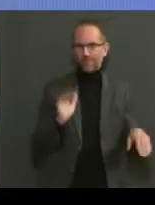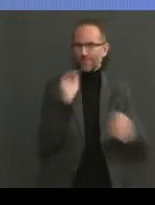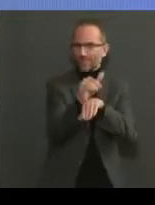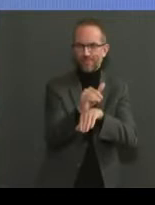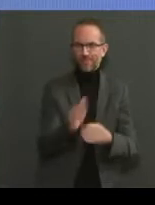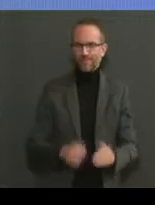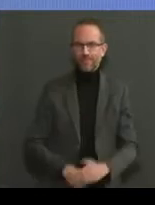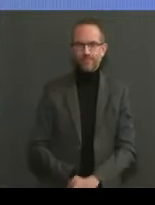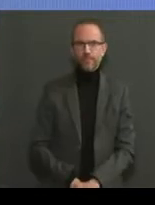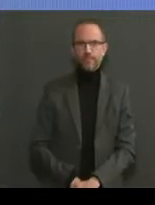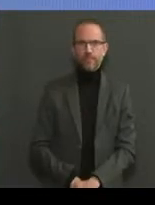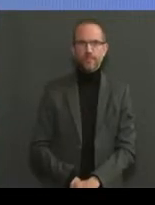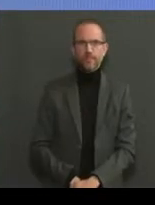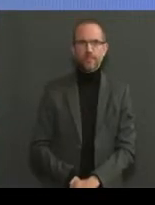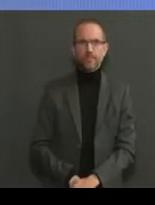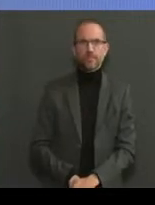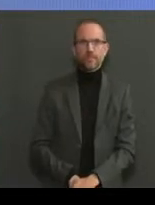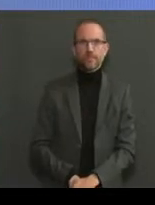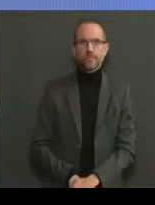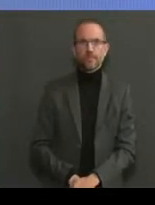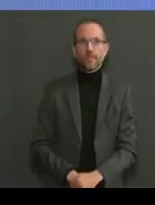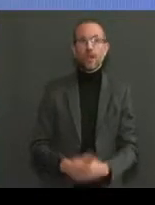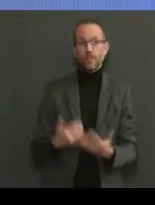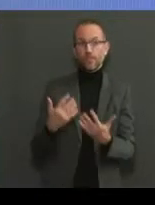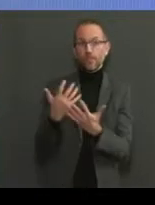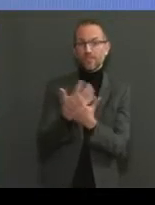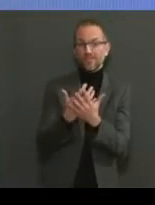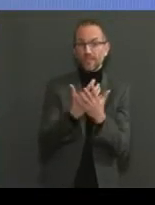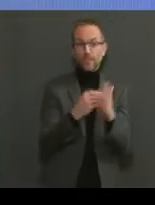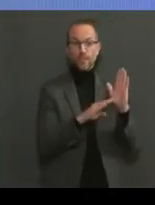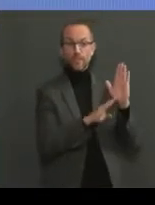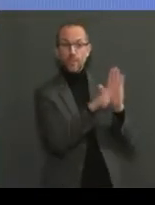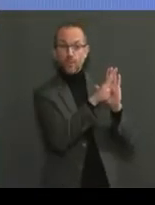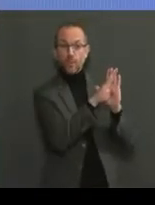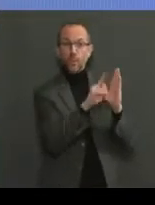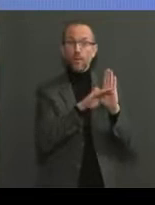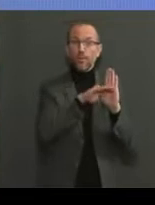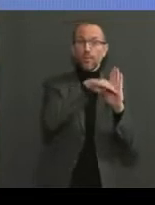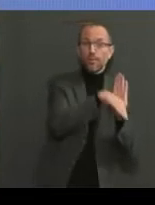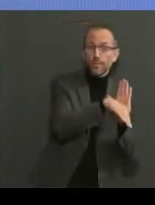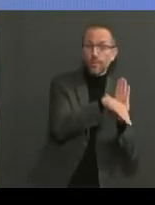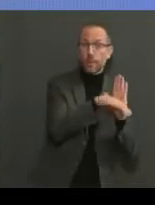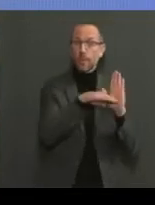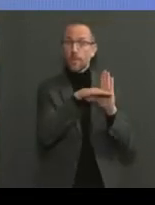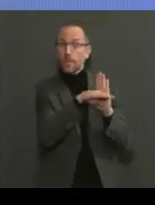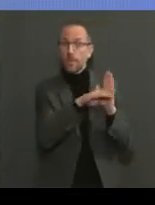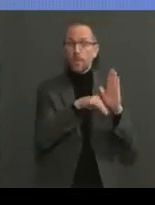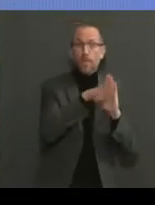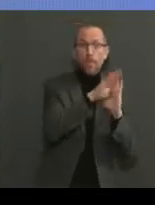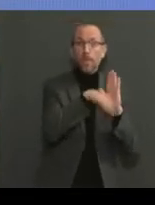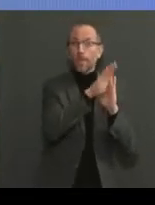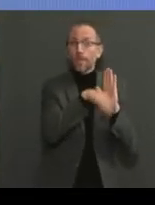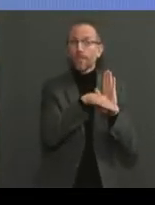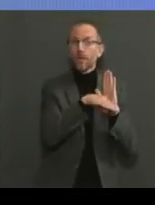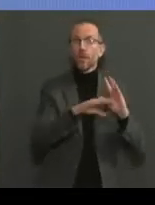La courbe va bientôt choisir un côté, vers le bas ou vers le haut. Les cartes